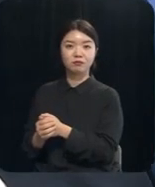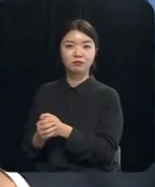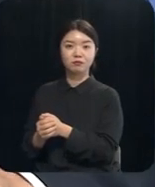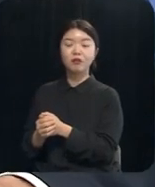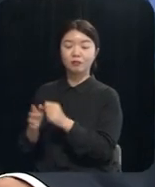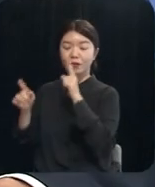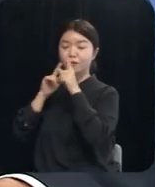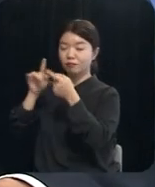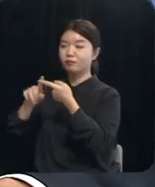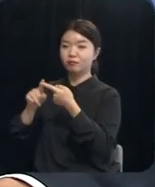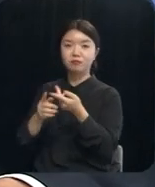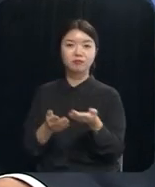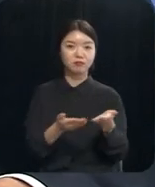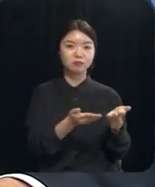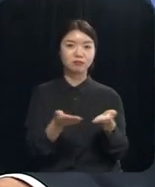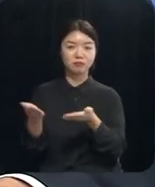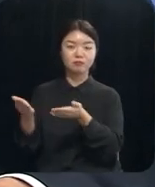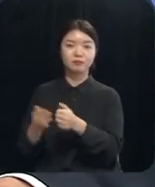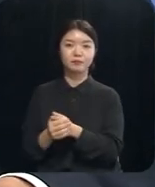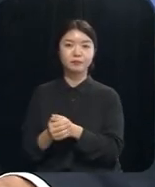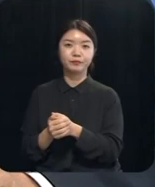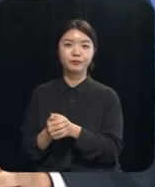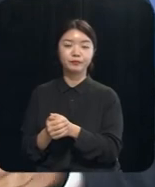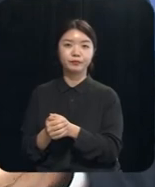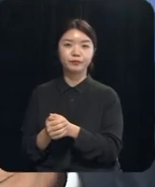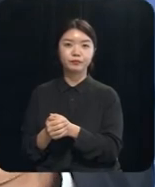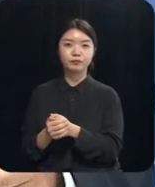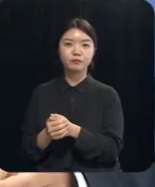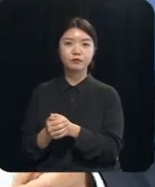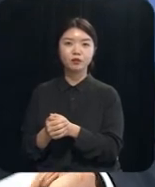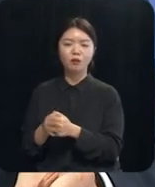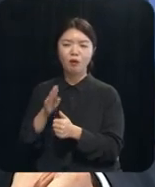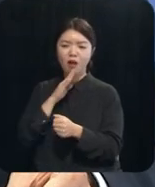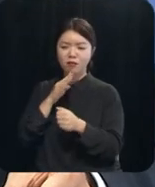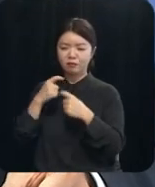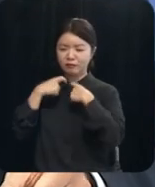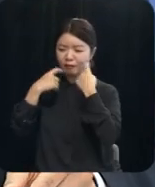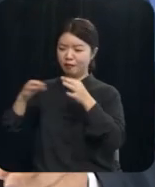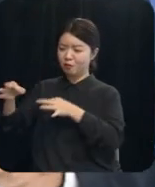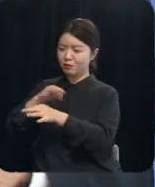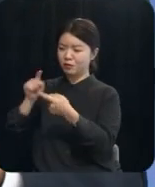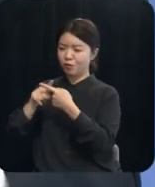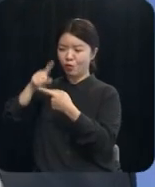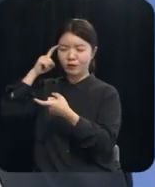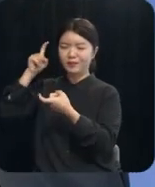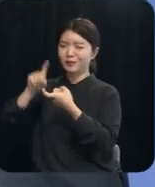말씀하십시오. 예. 민생에 대해서 전혀 관심이 없어요.